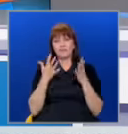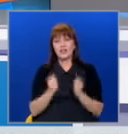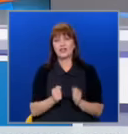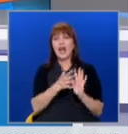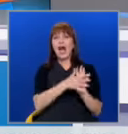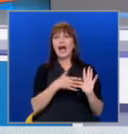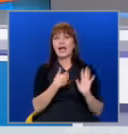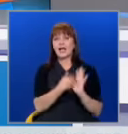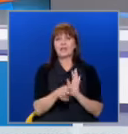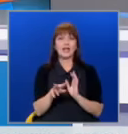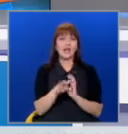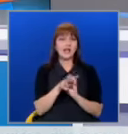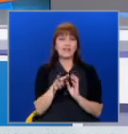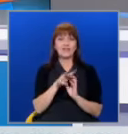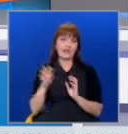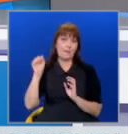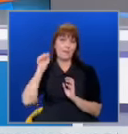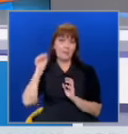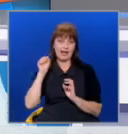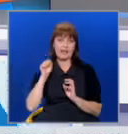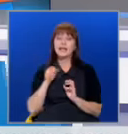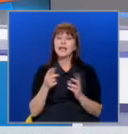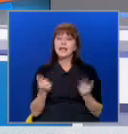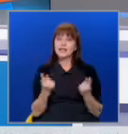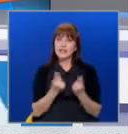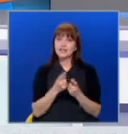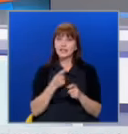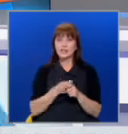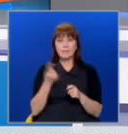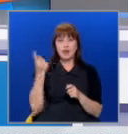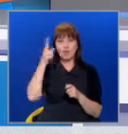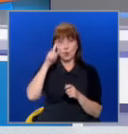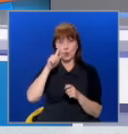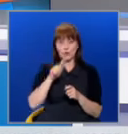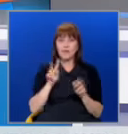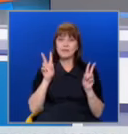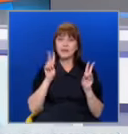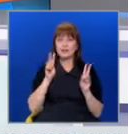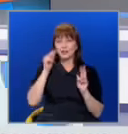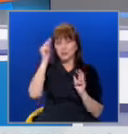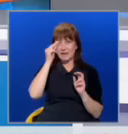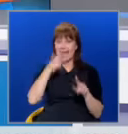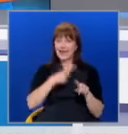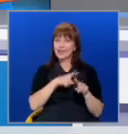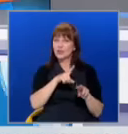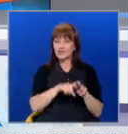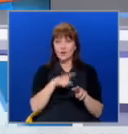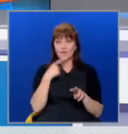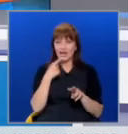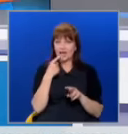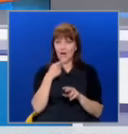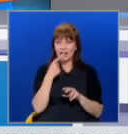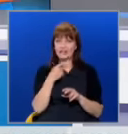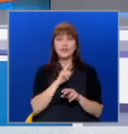двете политически сили. Срещата ще се състои утре. От страна на Демократична България Христо Иванов коментира, че не трябва да се